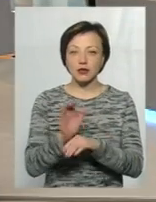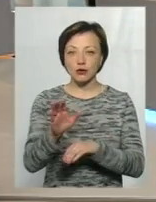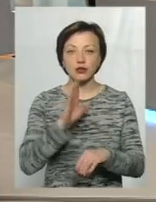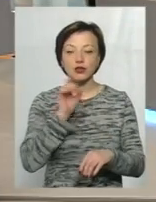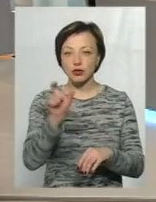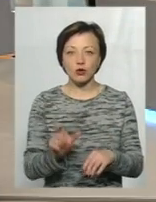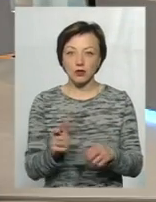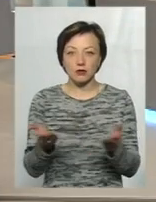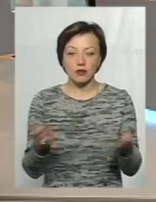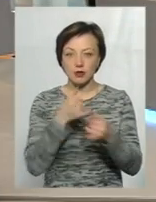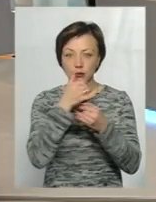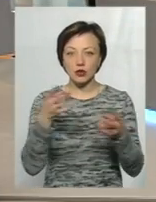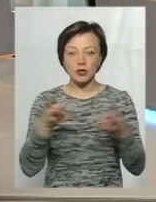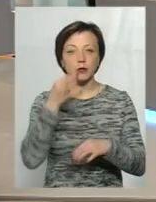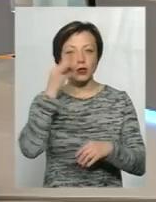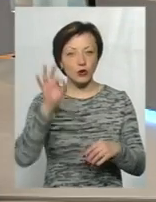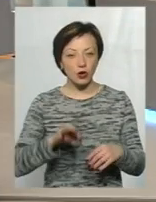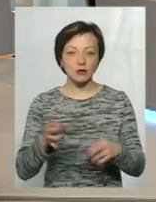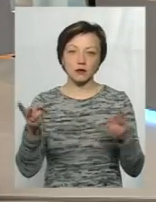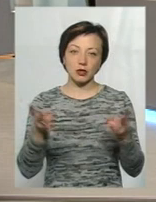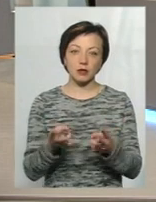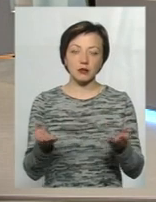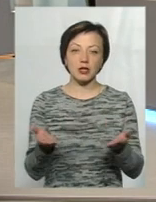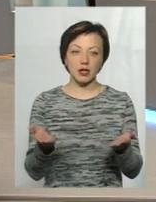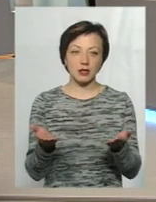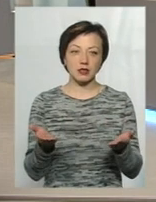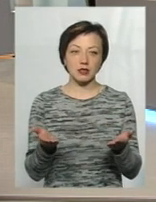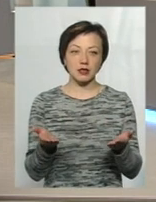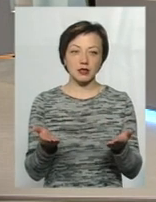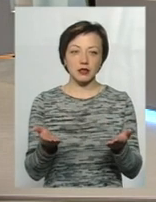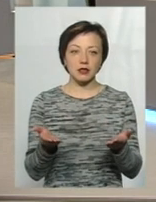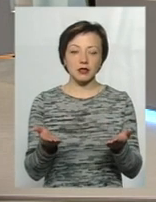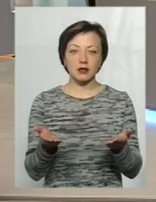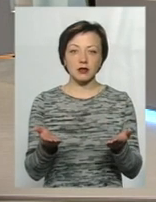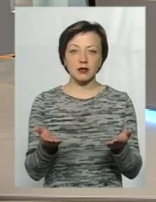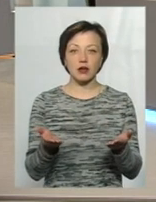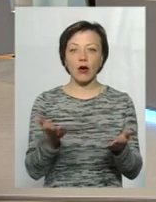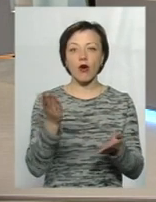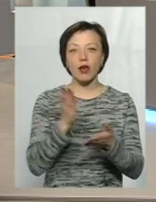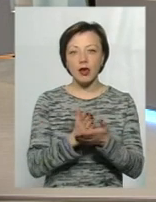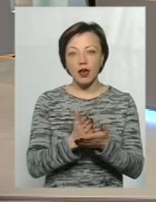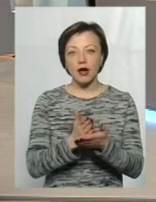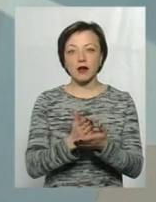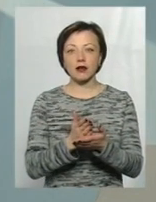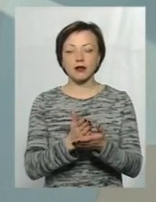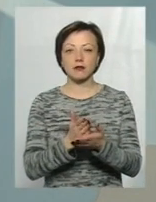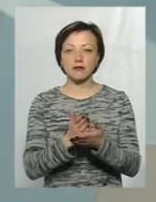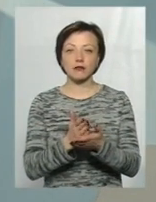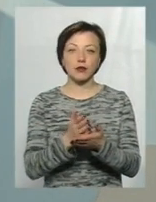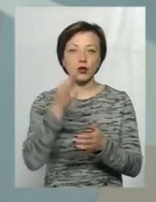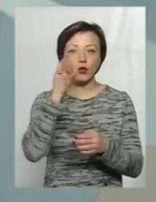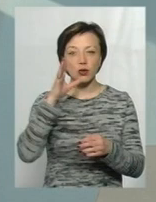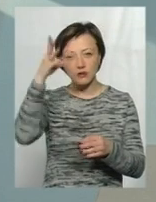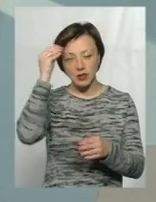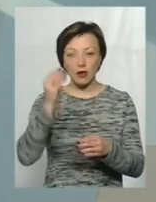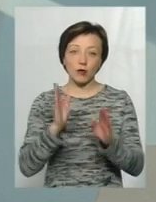жінок, однозначно потрібний досвід і потрібні якісь моменти, коли напрацювання якихось певних, але, звичайно, будуть якісь